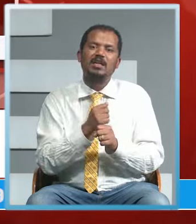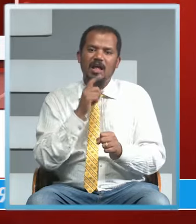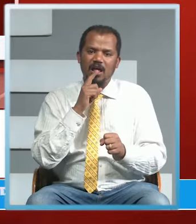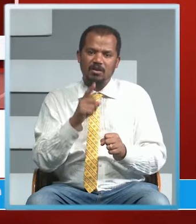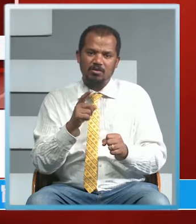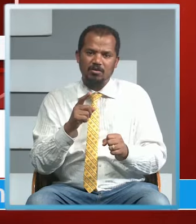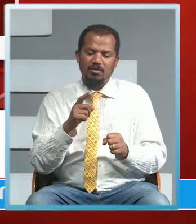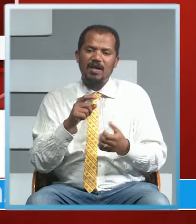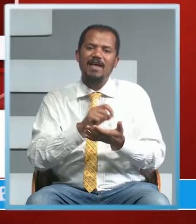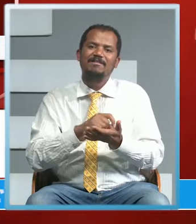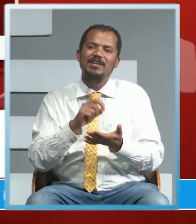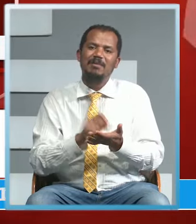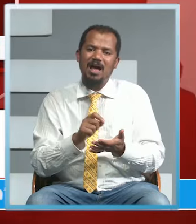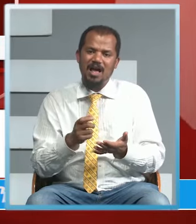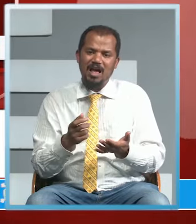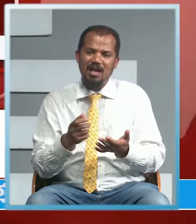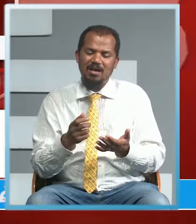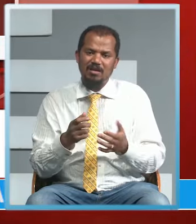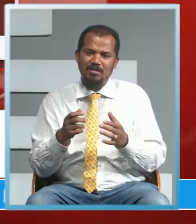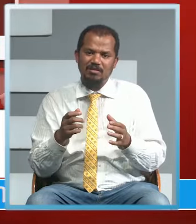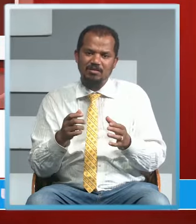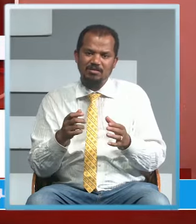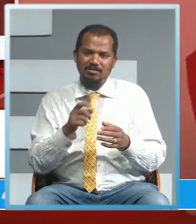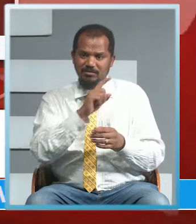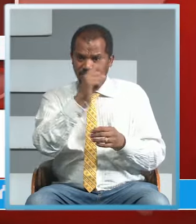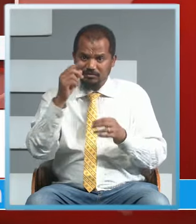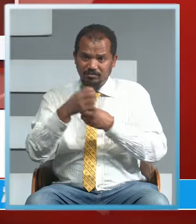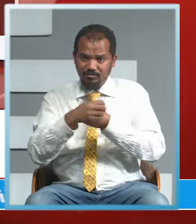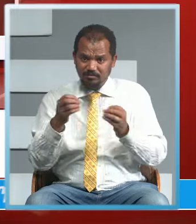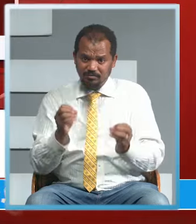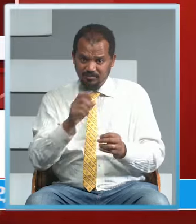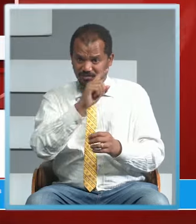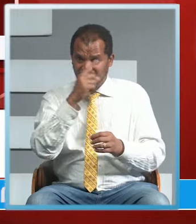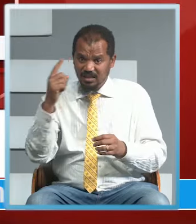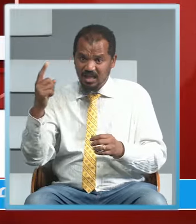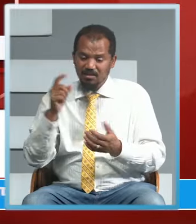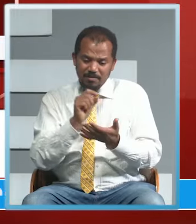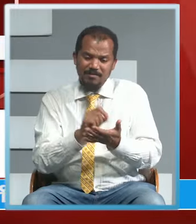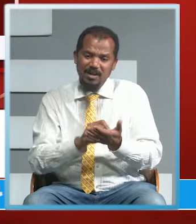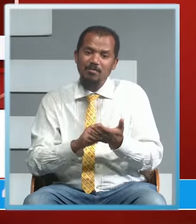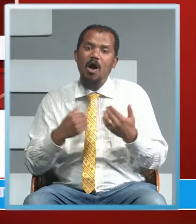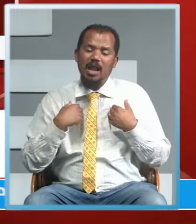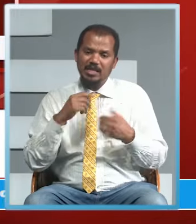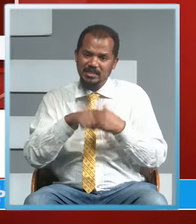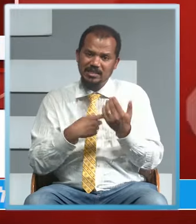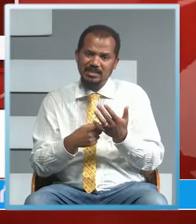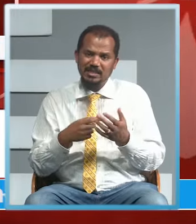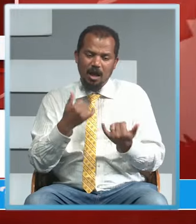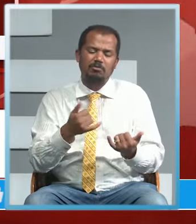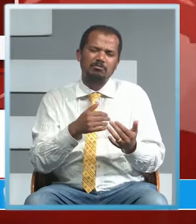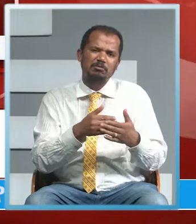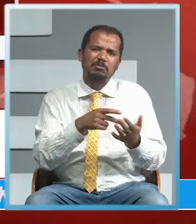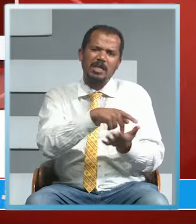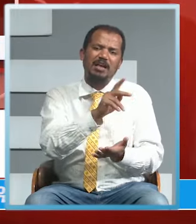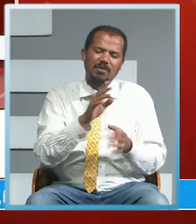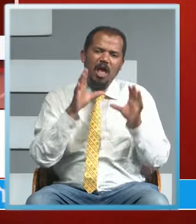ነው። አሁን ኦልሬዲ ፊርማ እንትን እያደረጉ ነው። እያንዳንዱ ቢሮ እያንዳንዱ ካቢኔ እንፈርማለና ስለዚህ